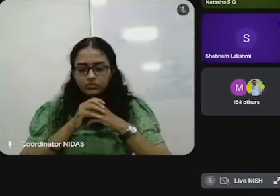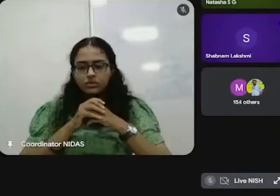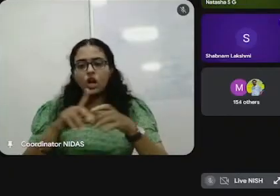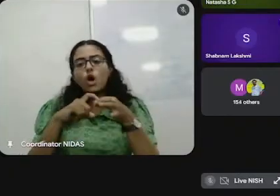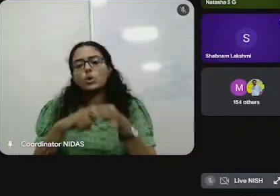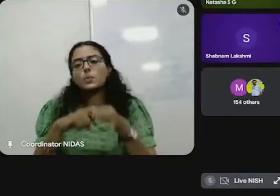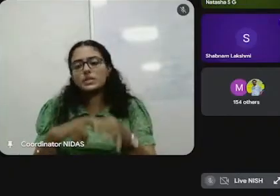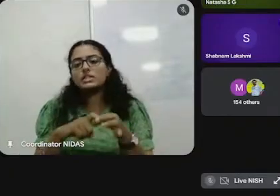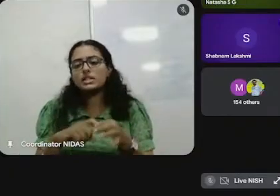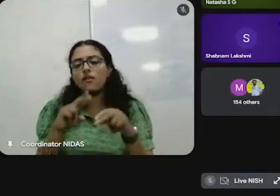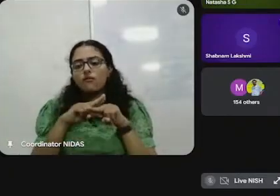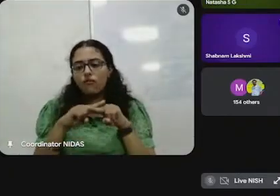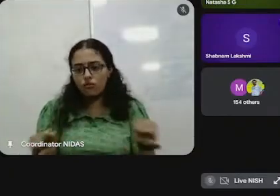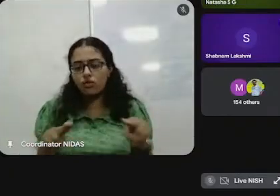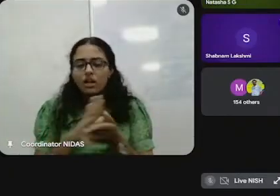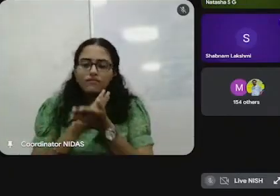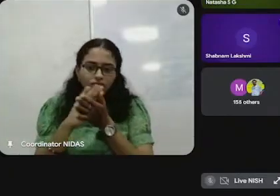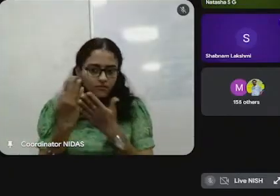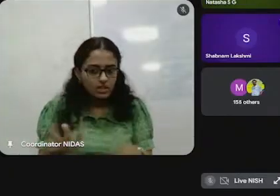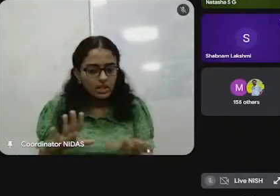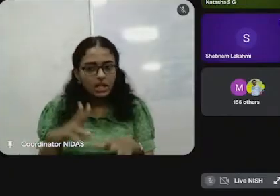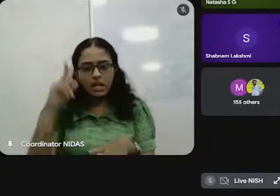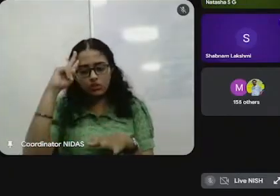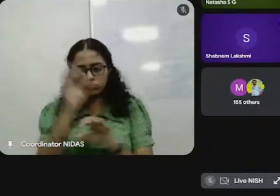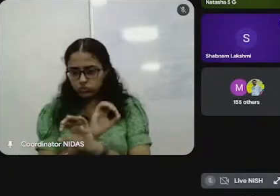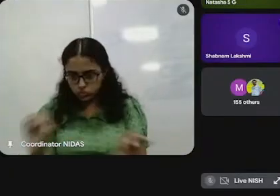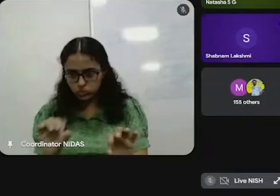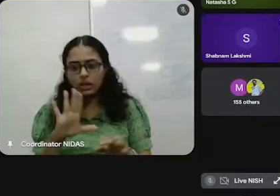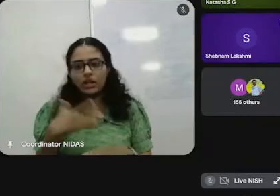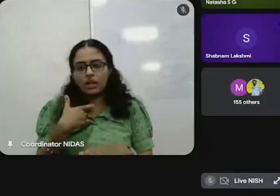ക്വസ്റ്റ്യൻസ് എല്ലാം കഴിഞ്ഞു. ഇനി ആരും ചോദ്യമില്ല എന്ന് വിശ്വസിക്കുന്നു.